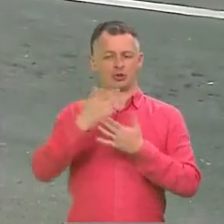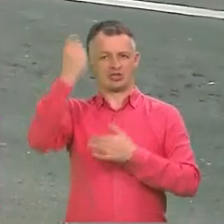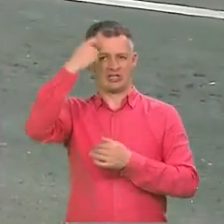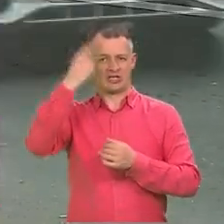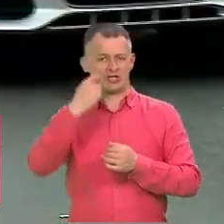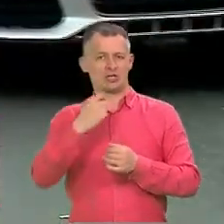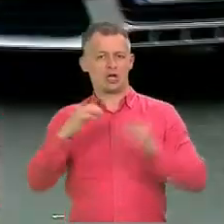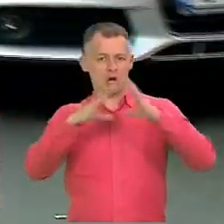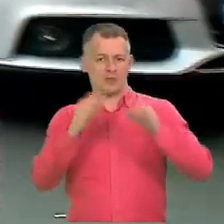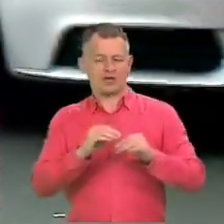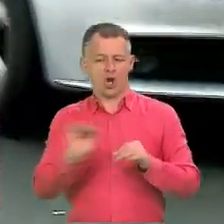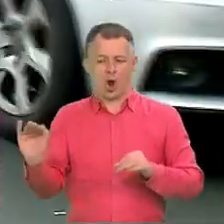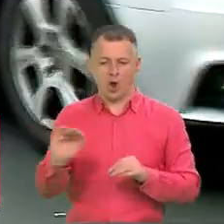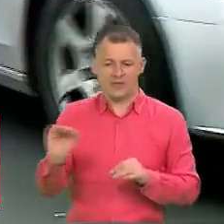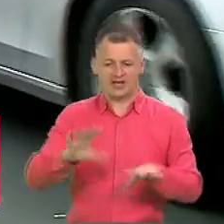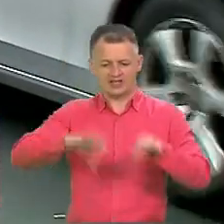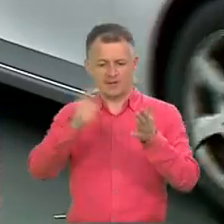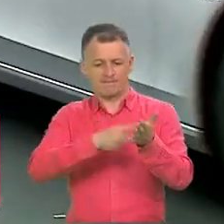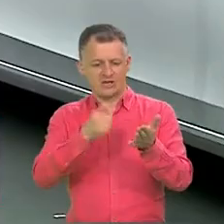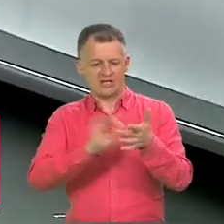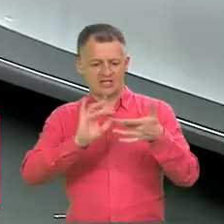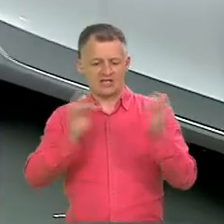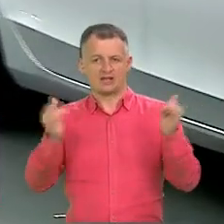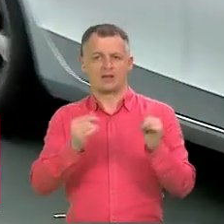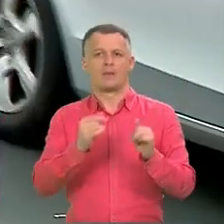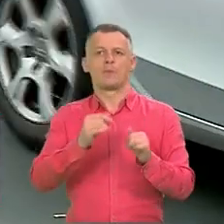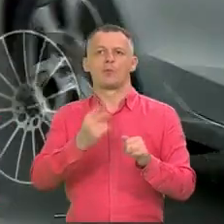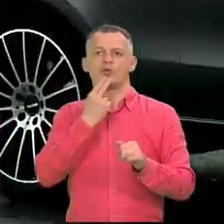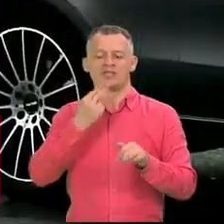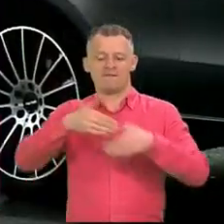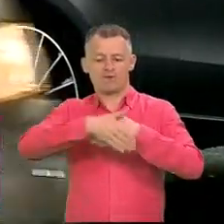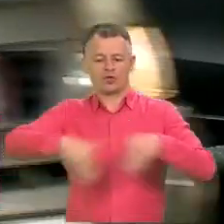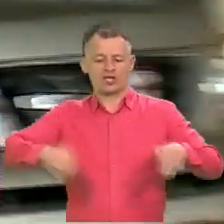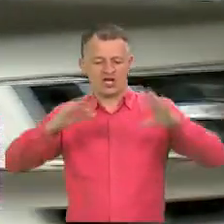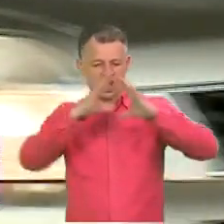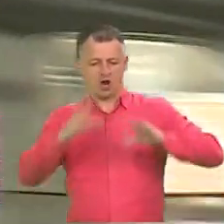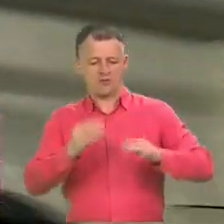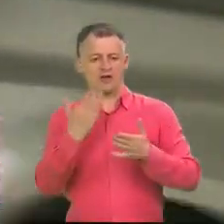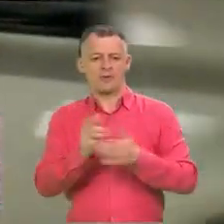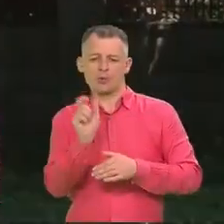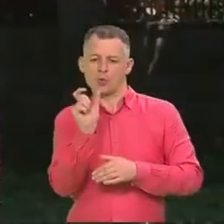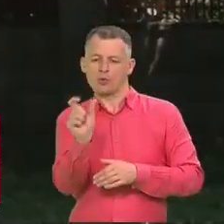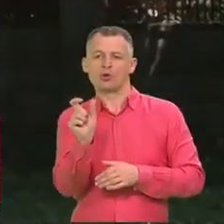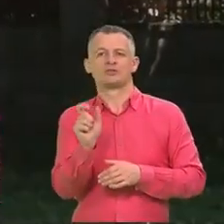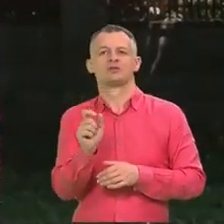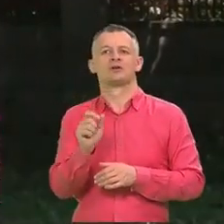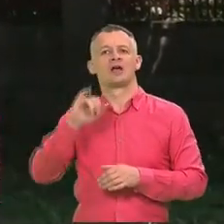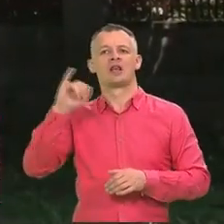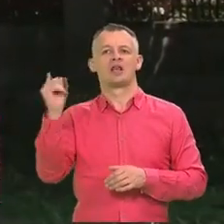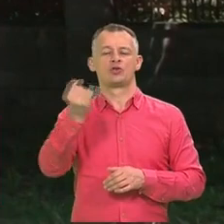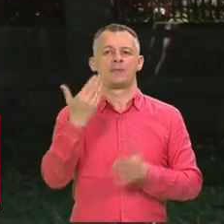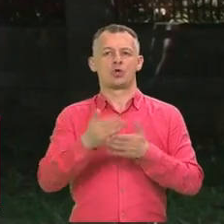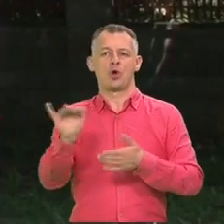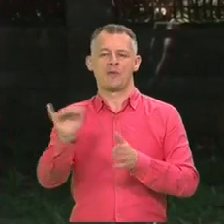minori se găsesc pe pagina de internet a Poliției de Frontieră din România, secțiunea Călătoria Minorului. Polițiștii de frontieră spun